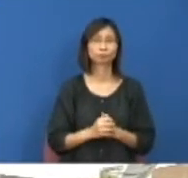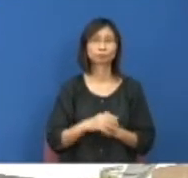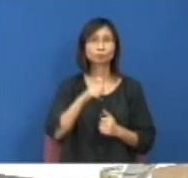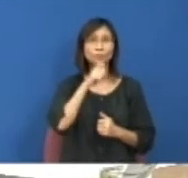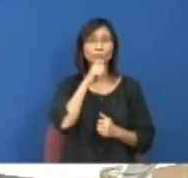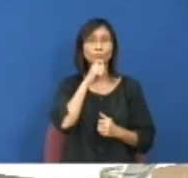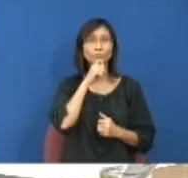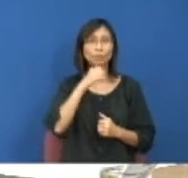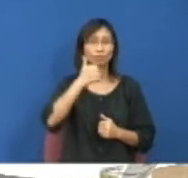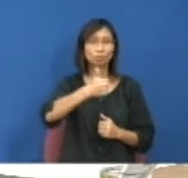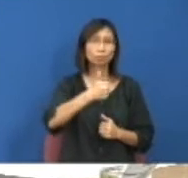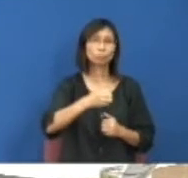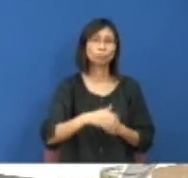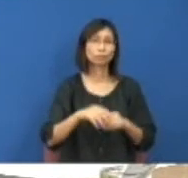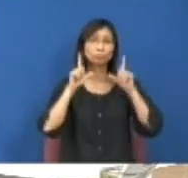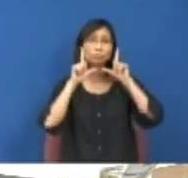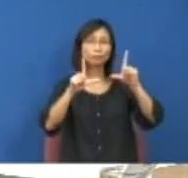有效嘅表達同埋